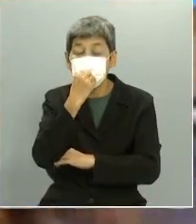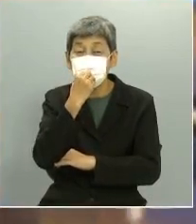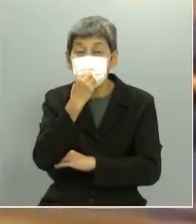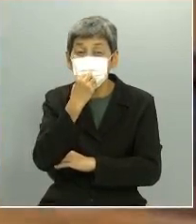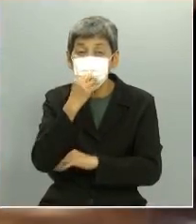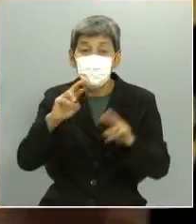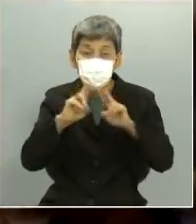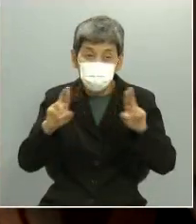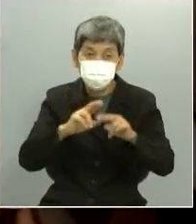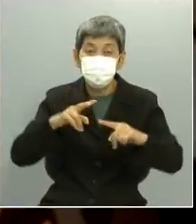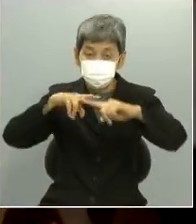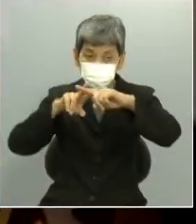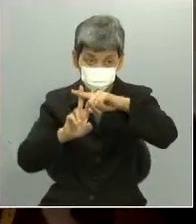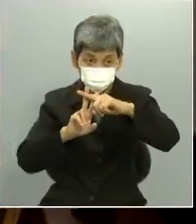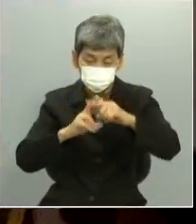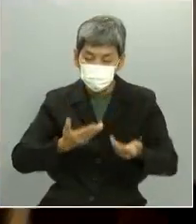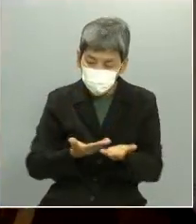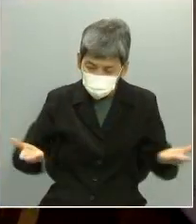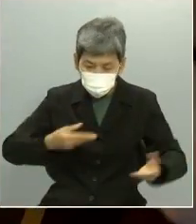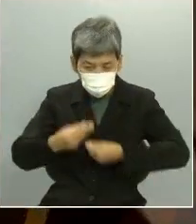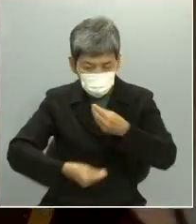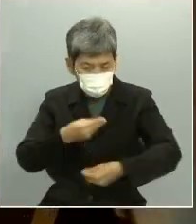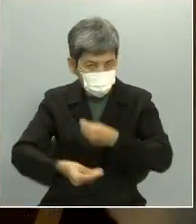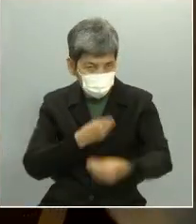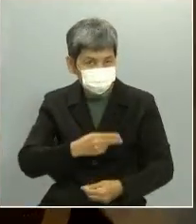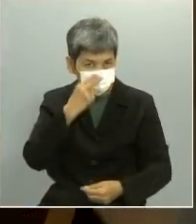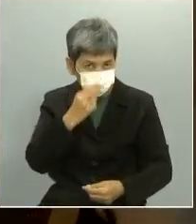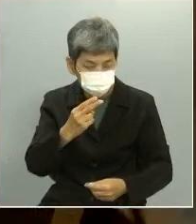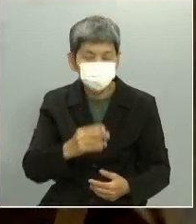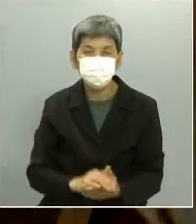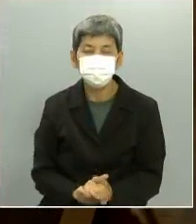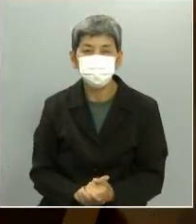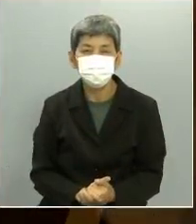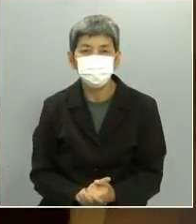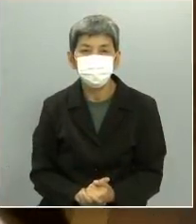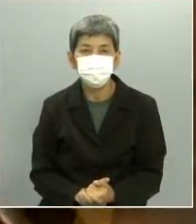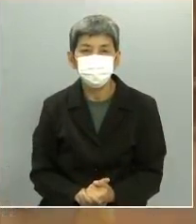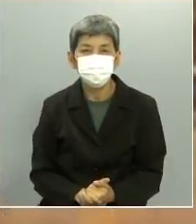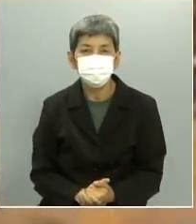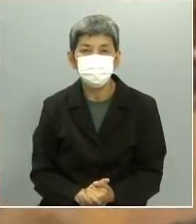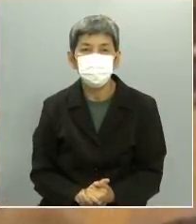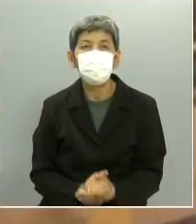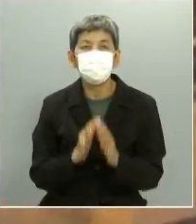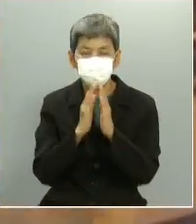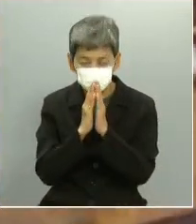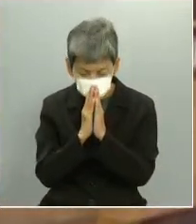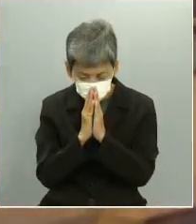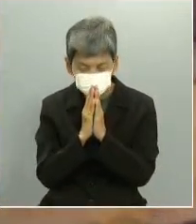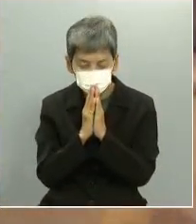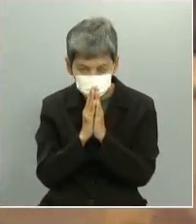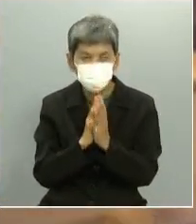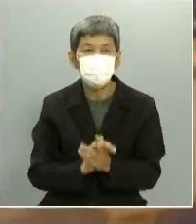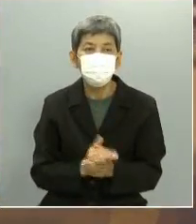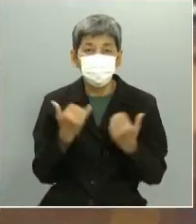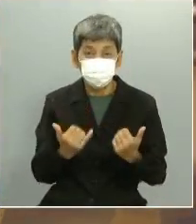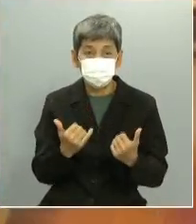ร้านคนเมืองสตรีทฟู้ดไปดูบรรยากาศดูก็แล้วกัน อ้าวสวัสดีครับคุณผู้ชมครับ สวัสดีอัดห